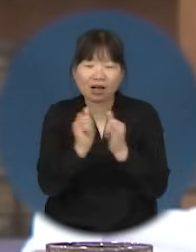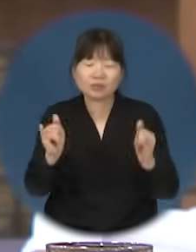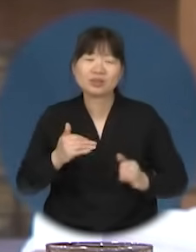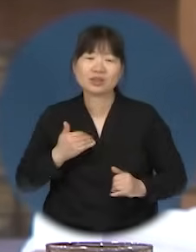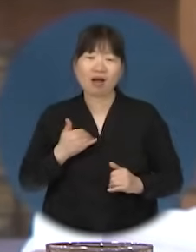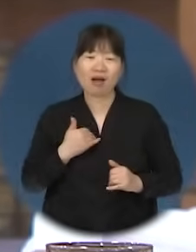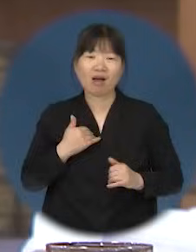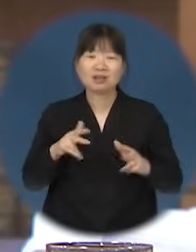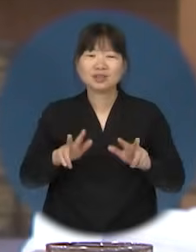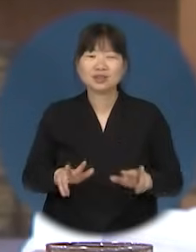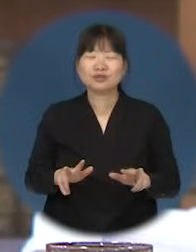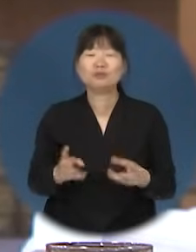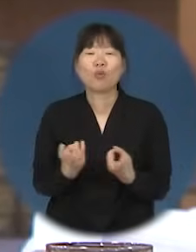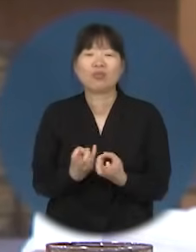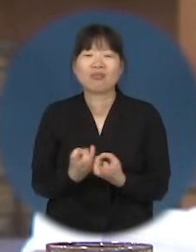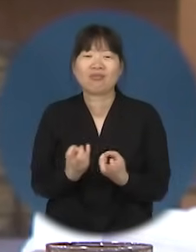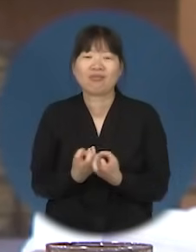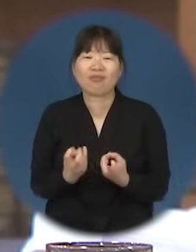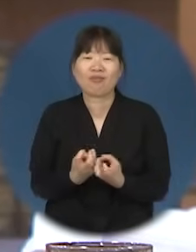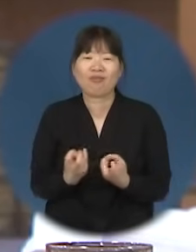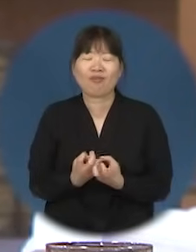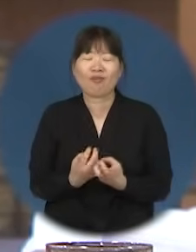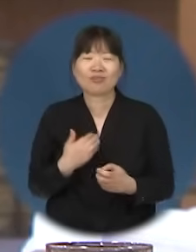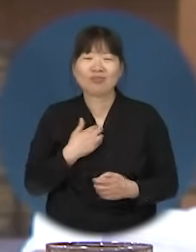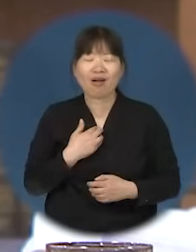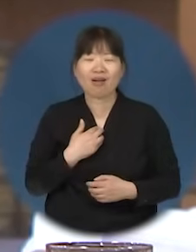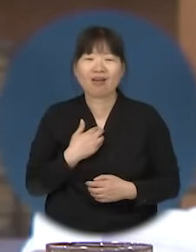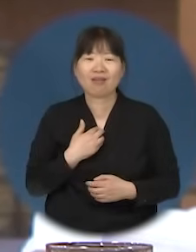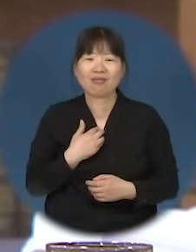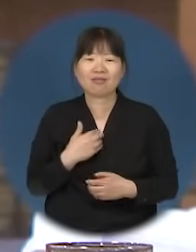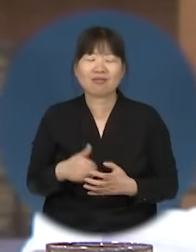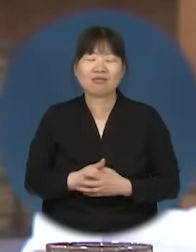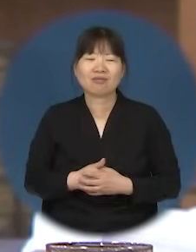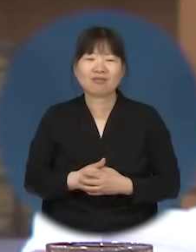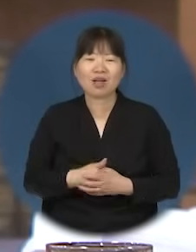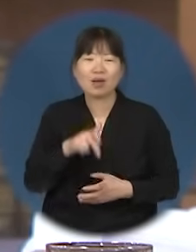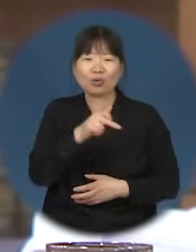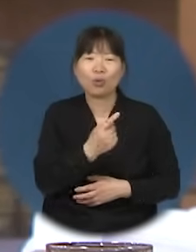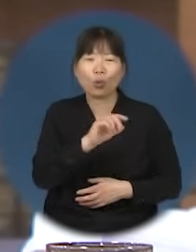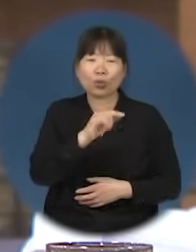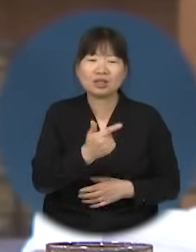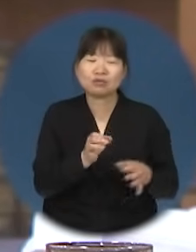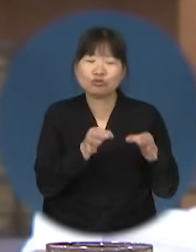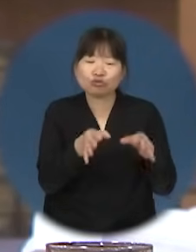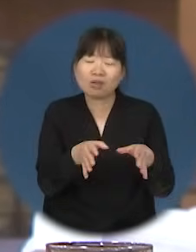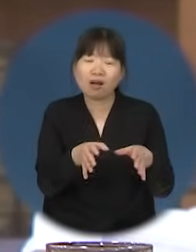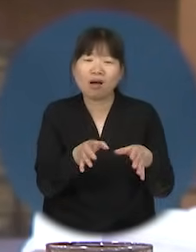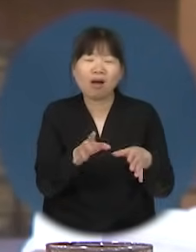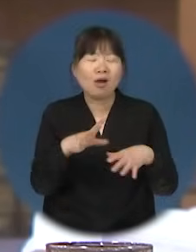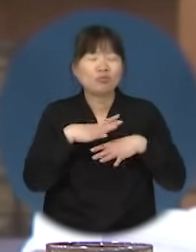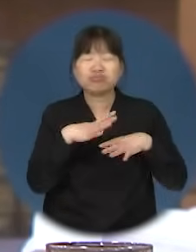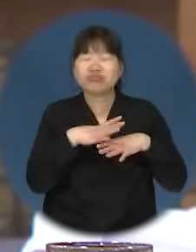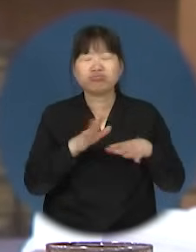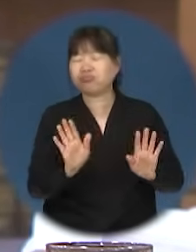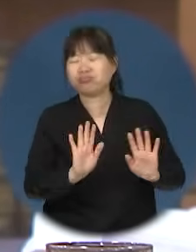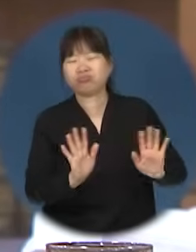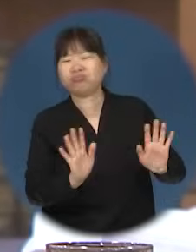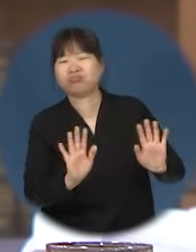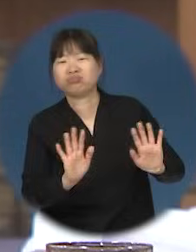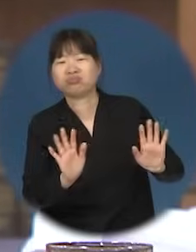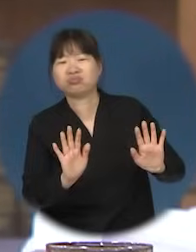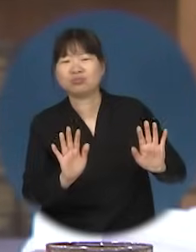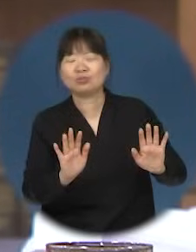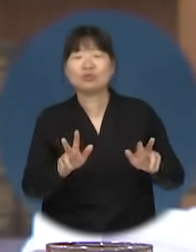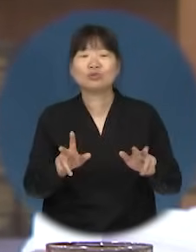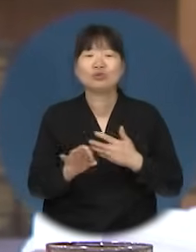나는 지금 뭘 해야 돼? 그러면 나 아직은 뭐 코인이 뭐니 투자 무서워서 못 하겠는데 예. 나는